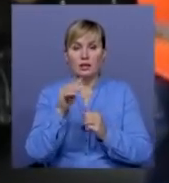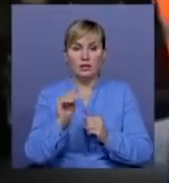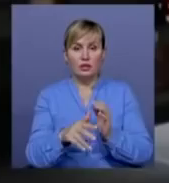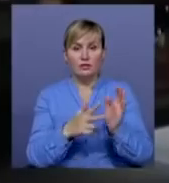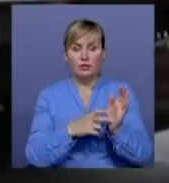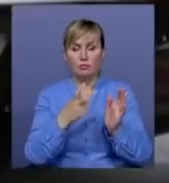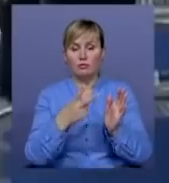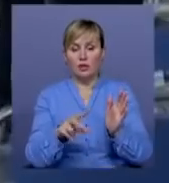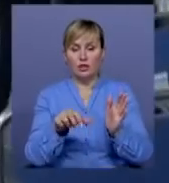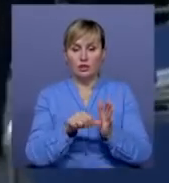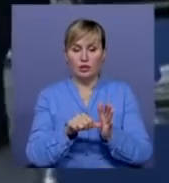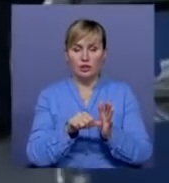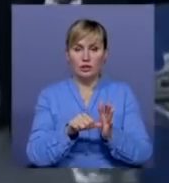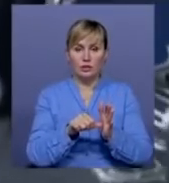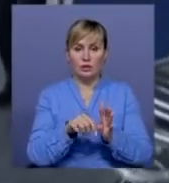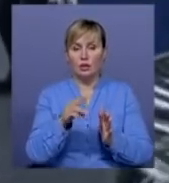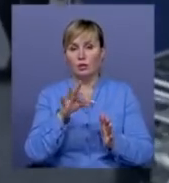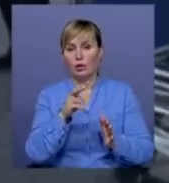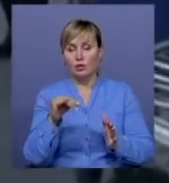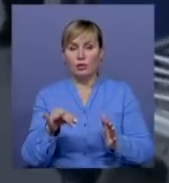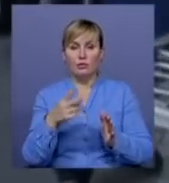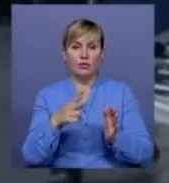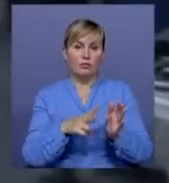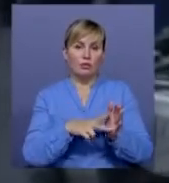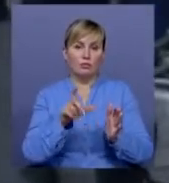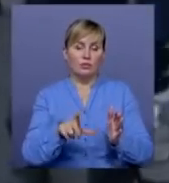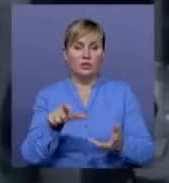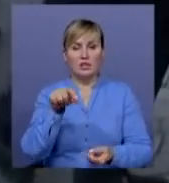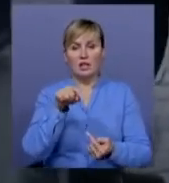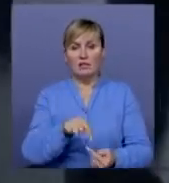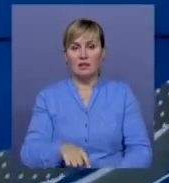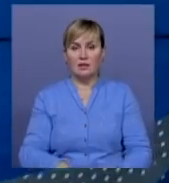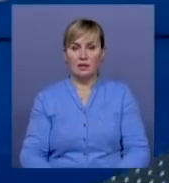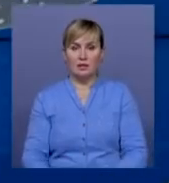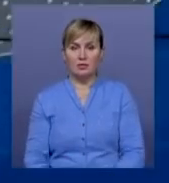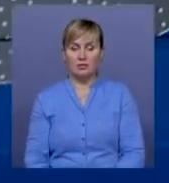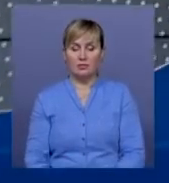11 826 против 1028 человек соответственно.